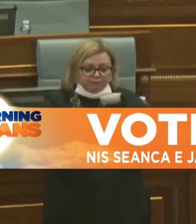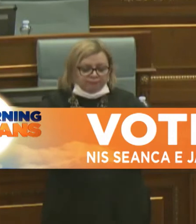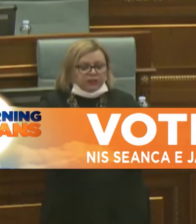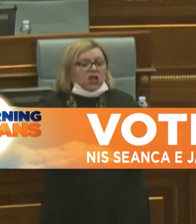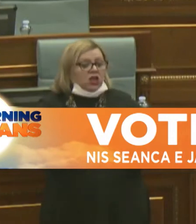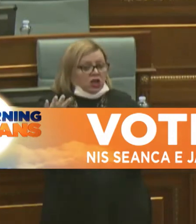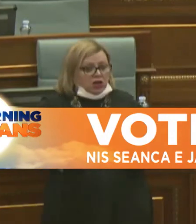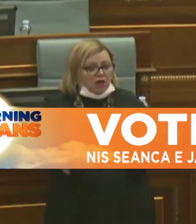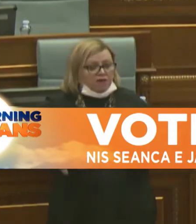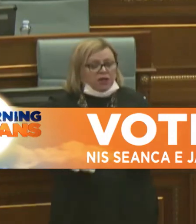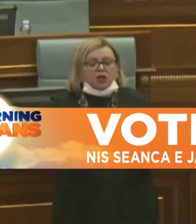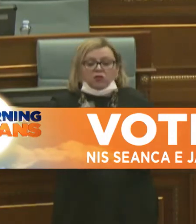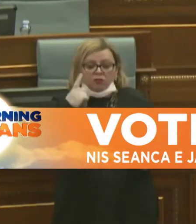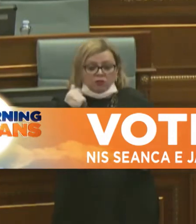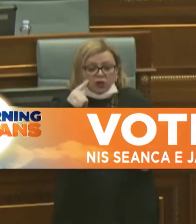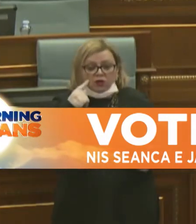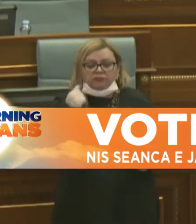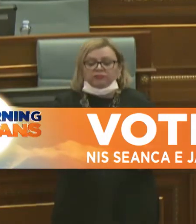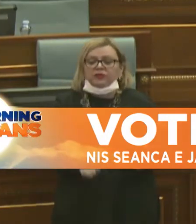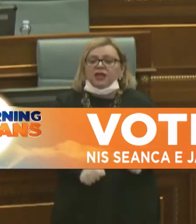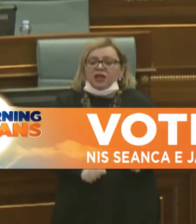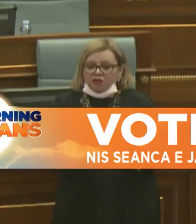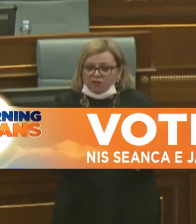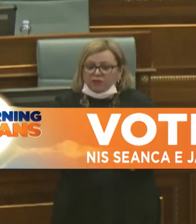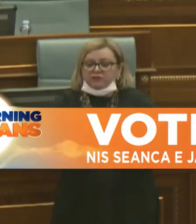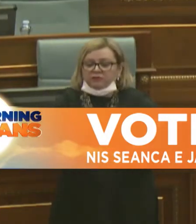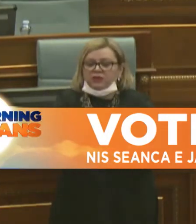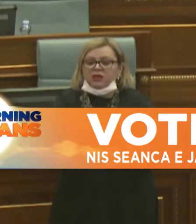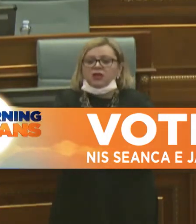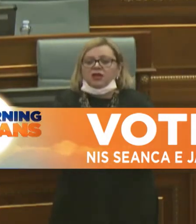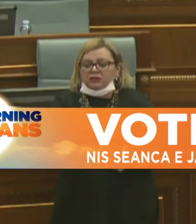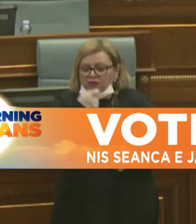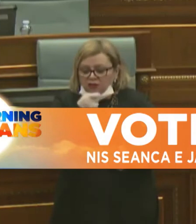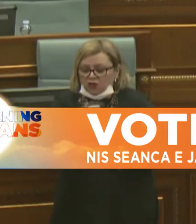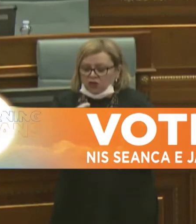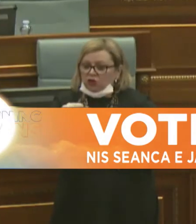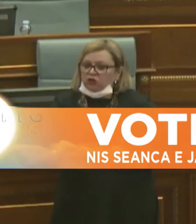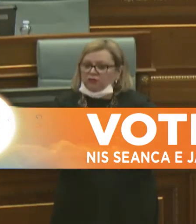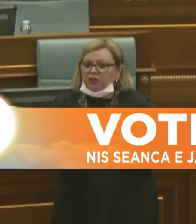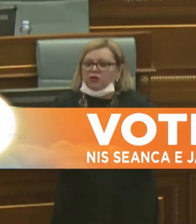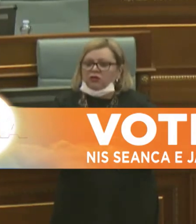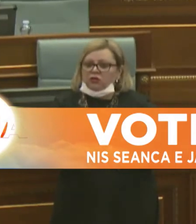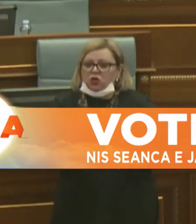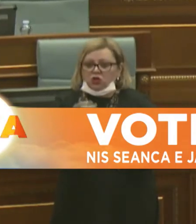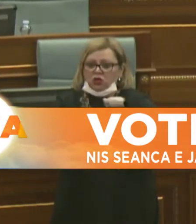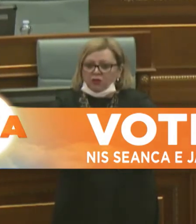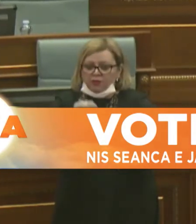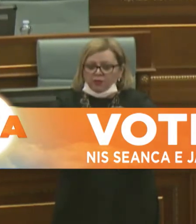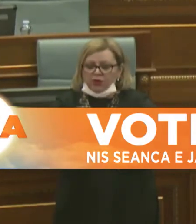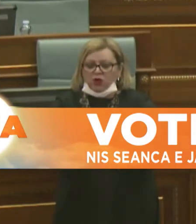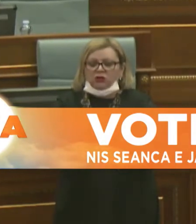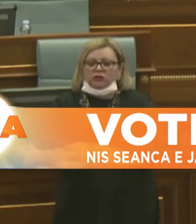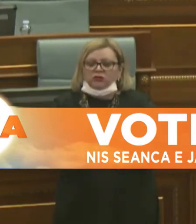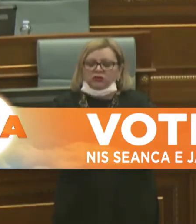burrave që kanë rënë në luftën për liri, e martirizimi fëmijëve e pleqve, kjo qeveri do të mbrojë dhe promovojë sovranitetin